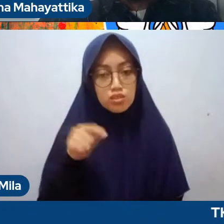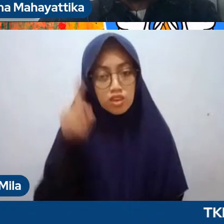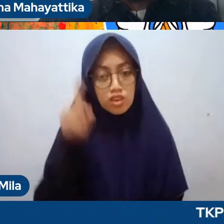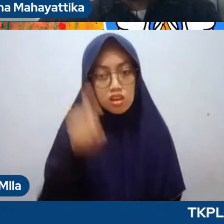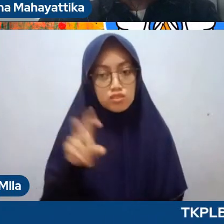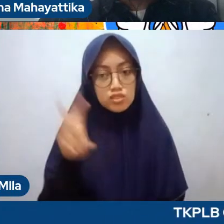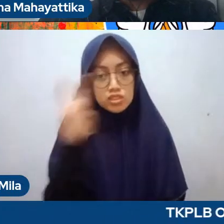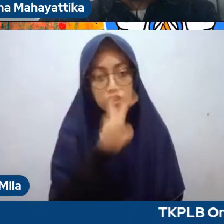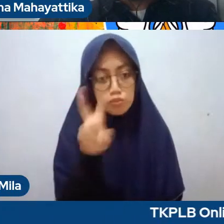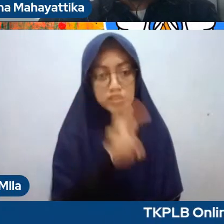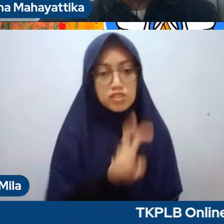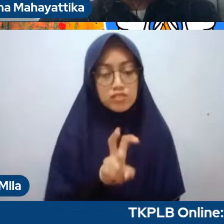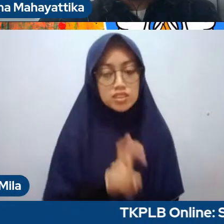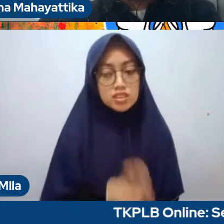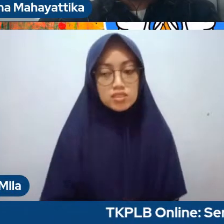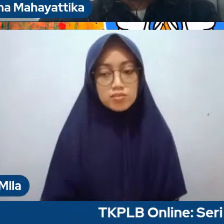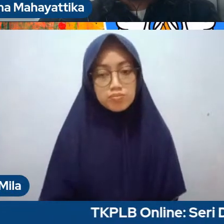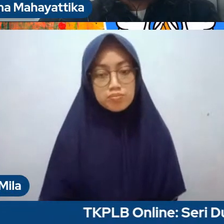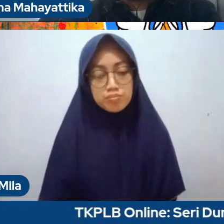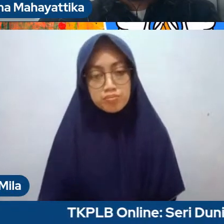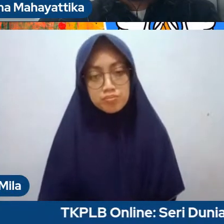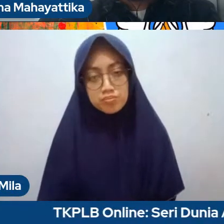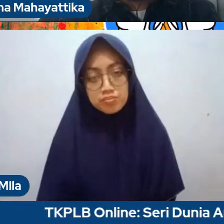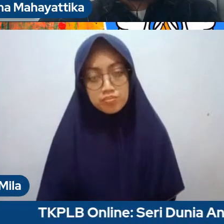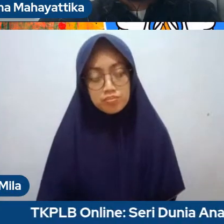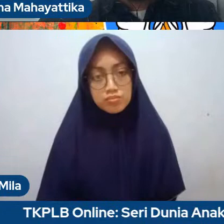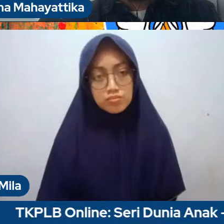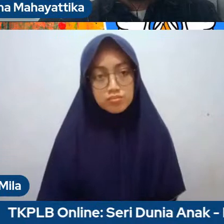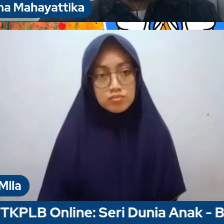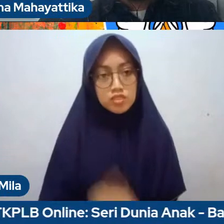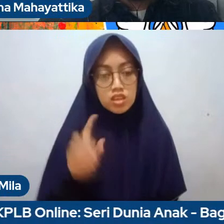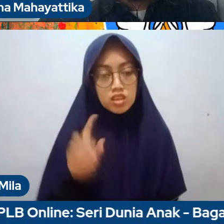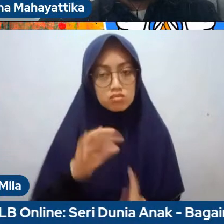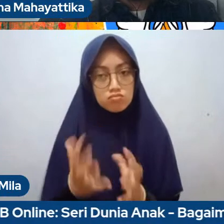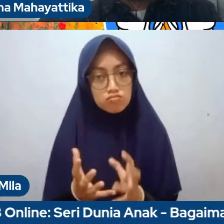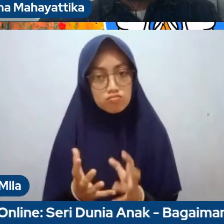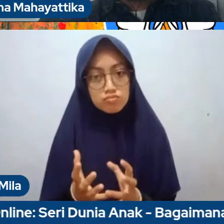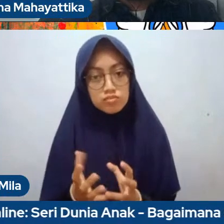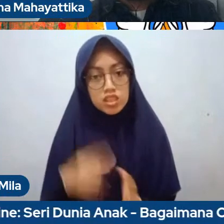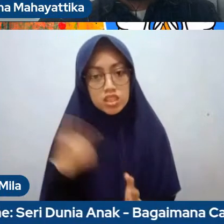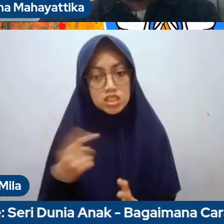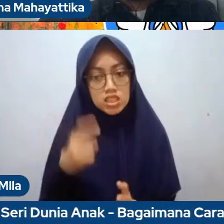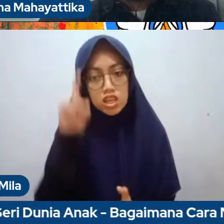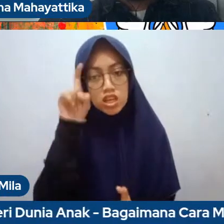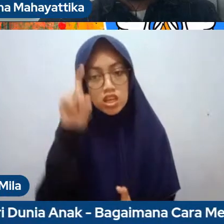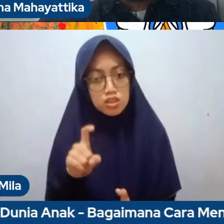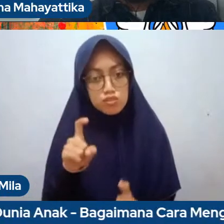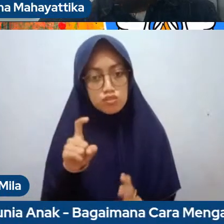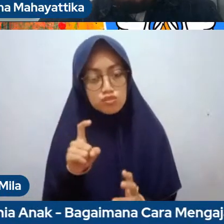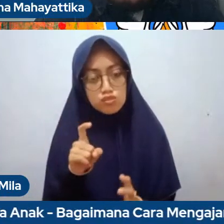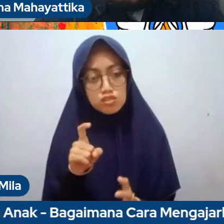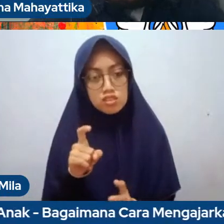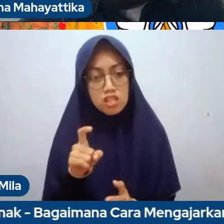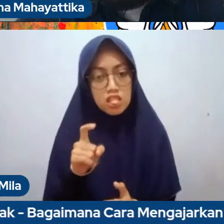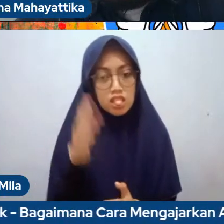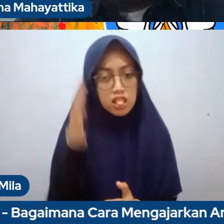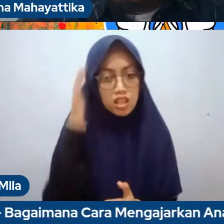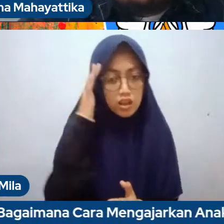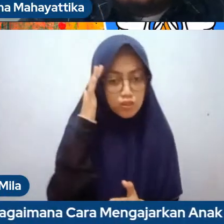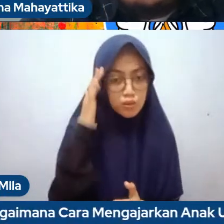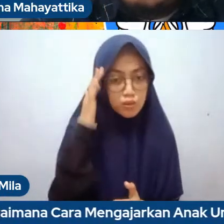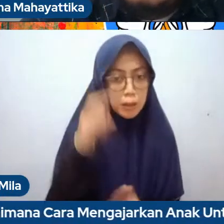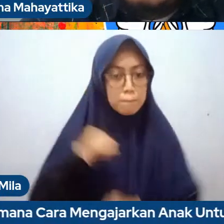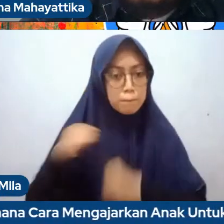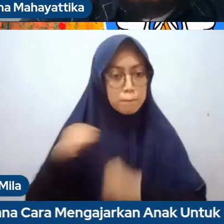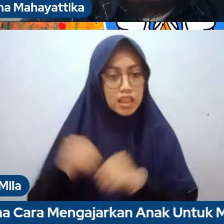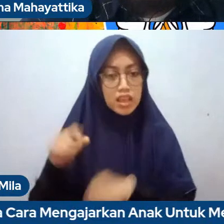observasi dulu, harus dilihat dulu apa sebetulnya. Jadi kita harus tahu dulu perilaku itu terjadi